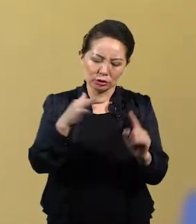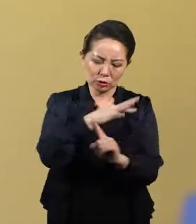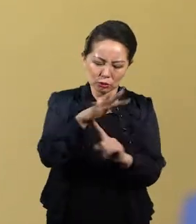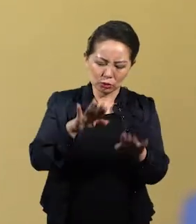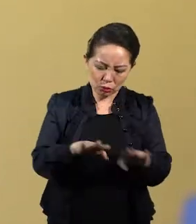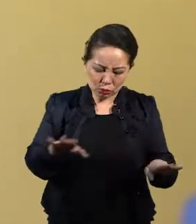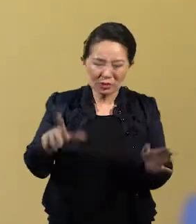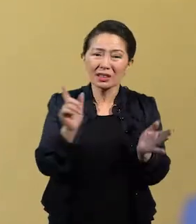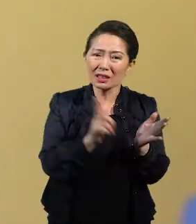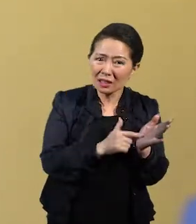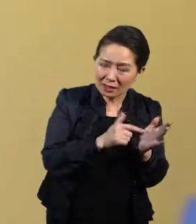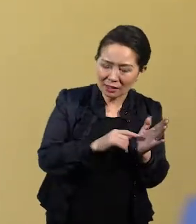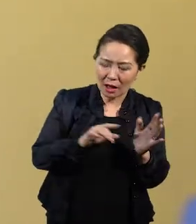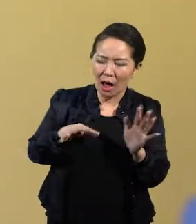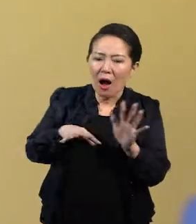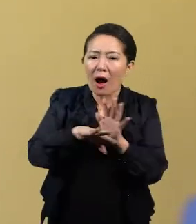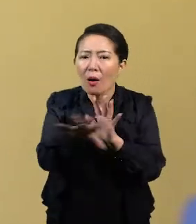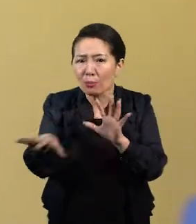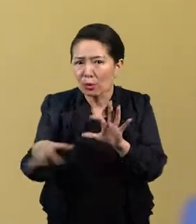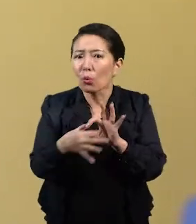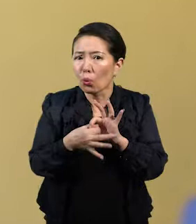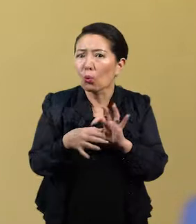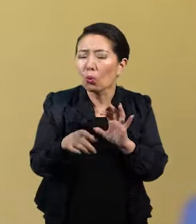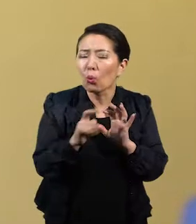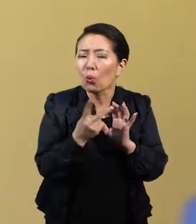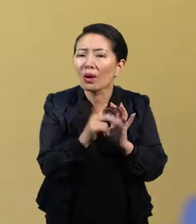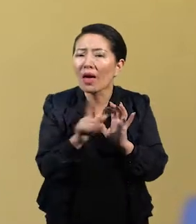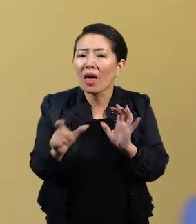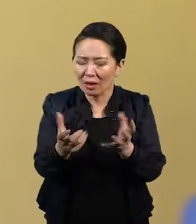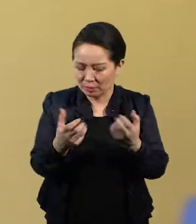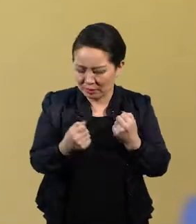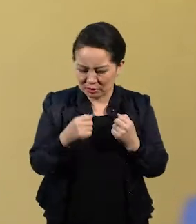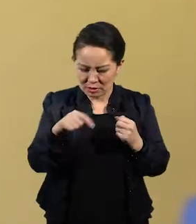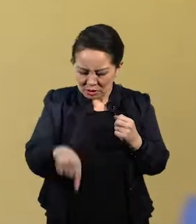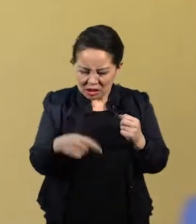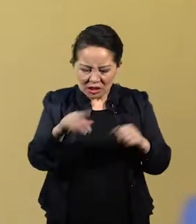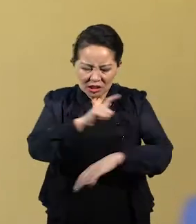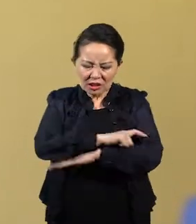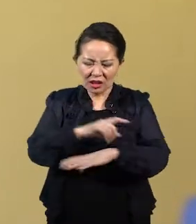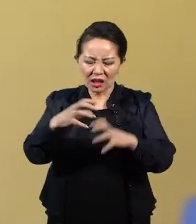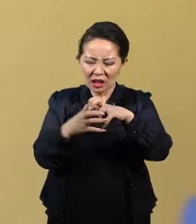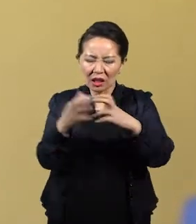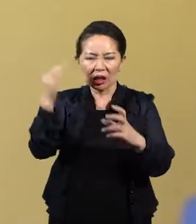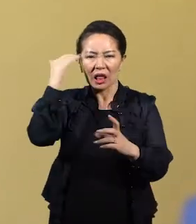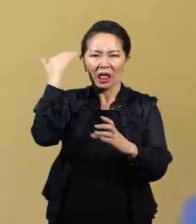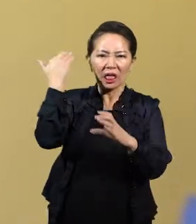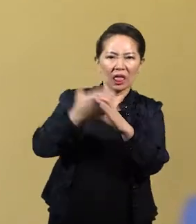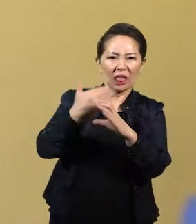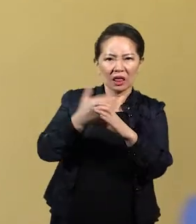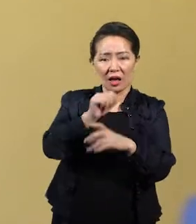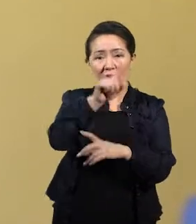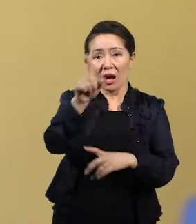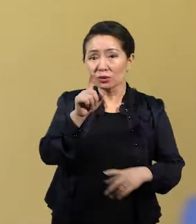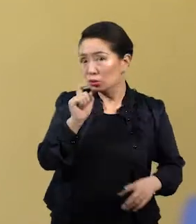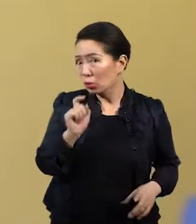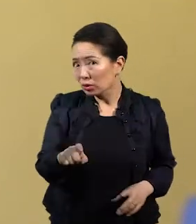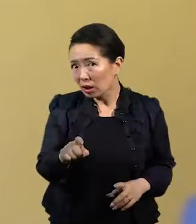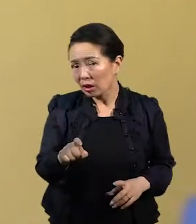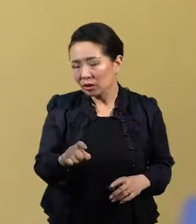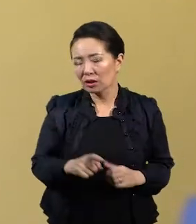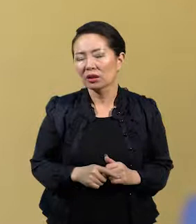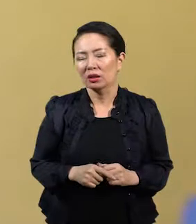ба хамрах хүрээ гэсэн хичээл байсан. Энэ хичээл нь болохоор дэлхийн нийтэд тулгамдаад байгаа